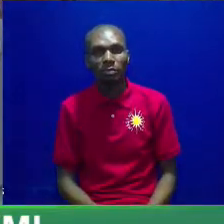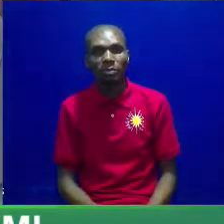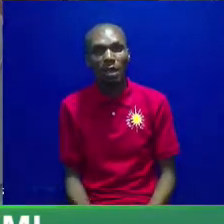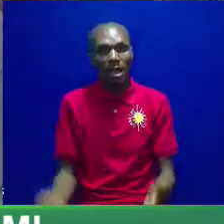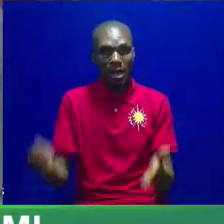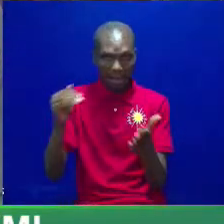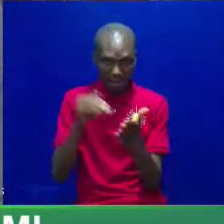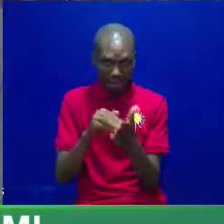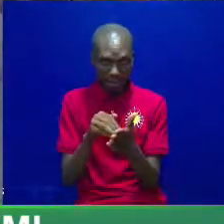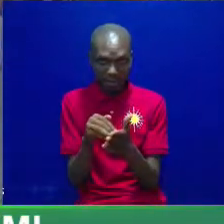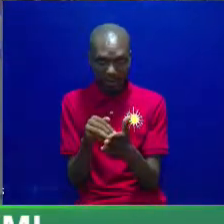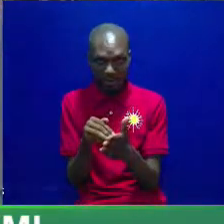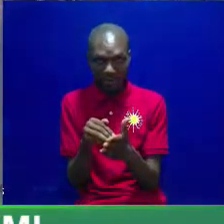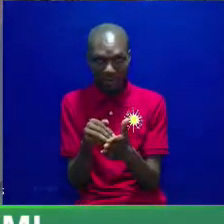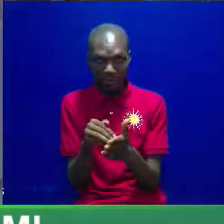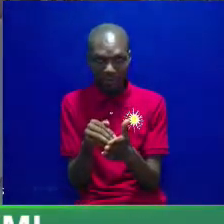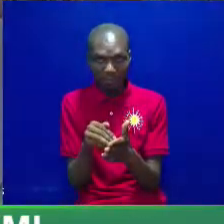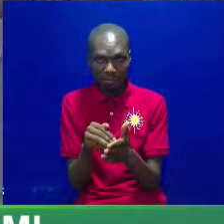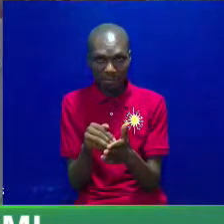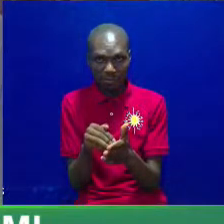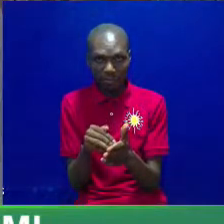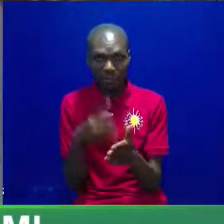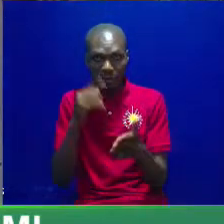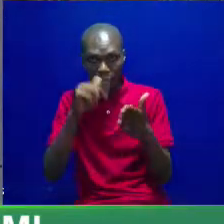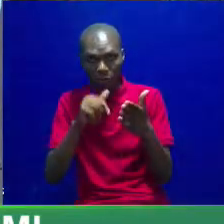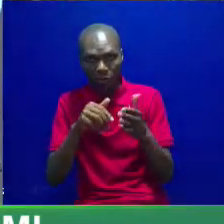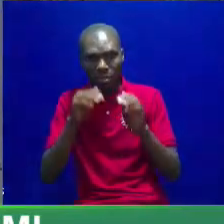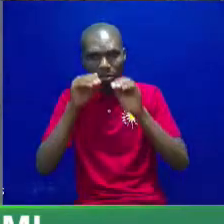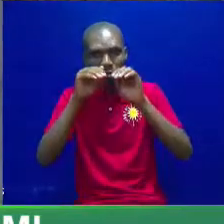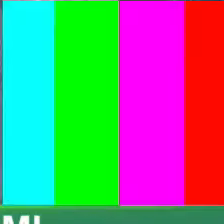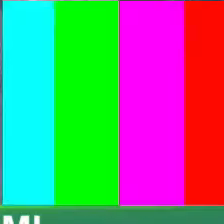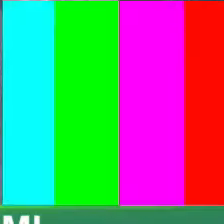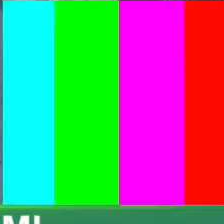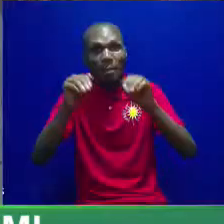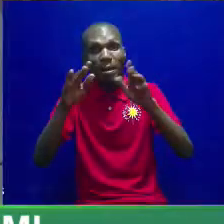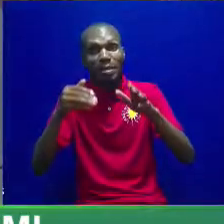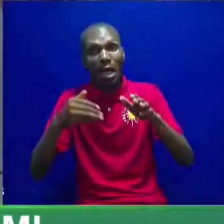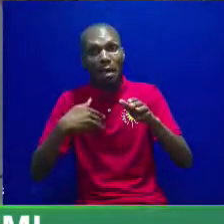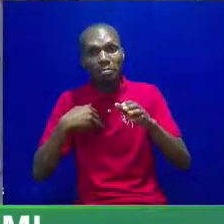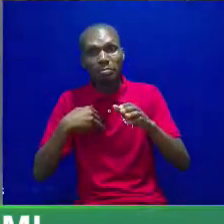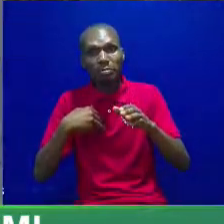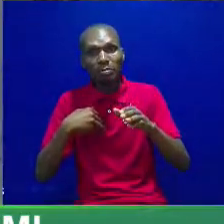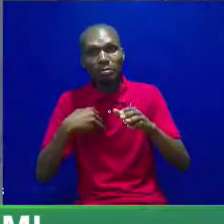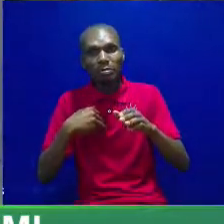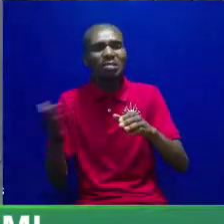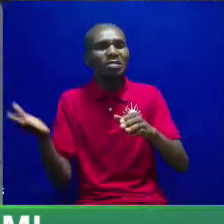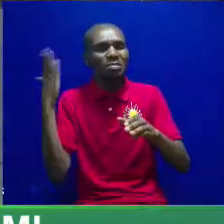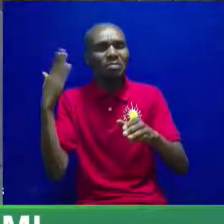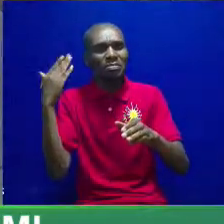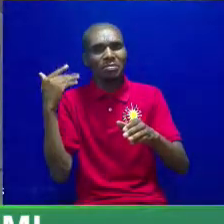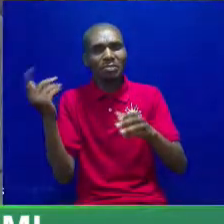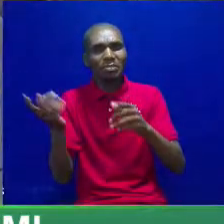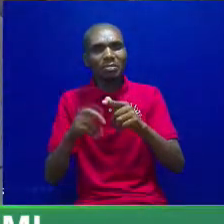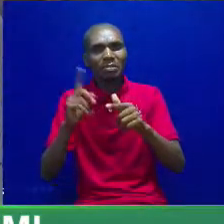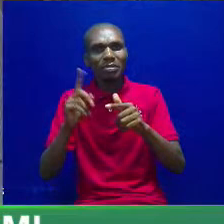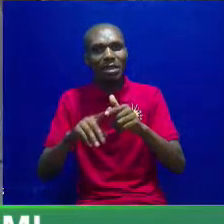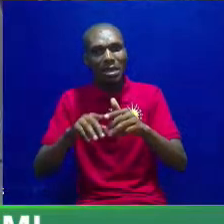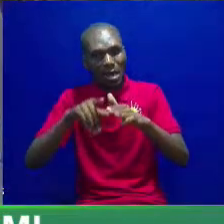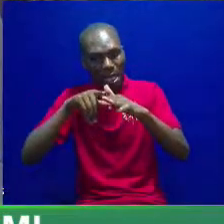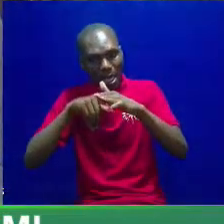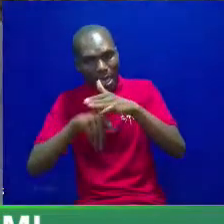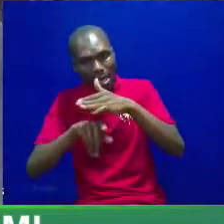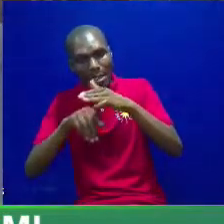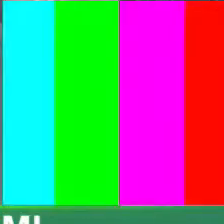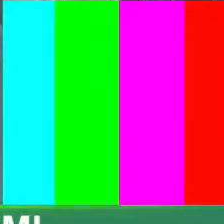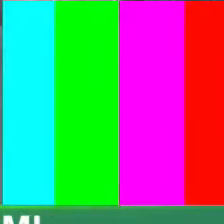Alafu, kichuhudi nasema, wakulima vile walinua hii shamba miaka ya thamani, awa waende